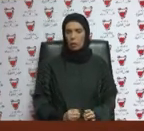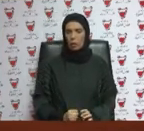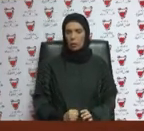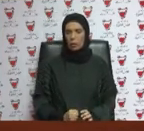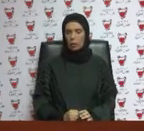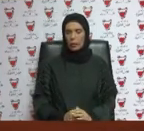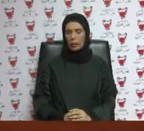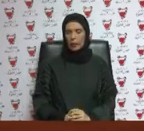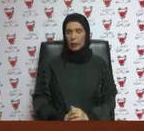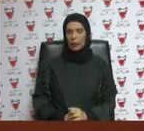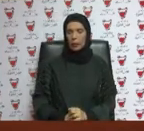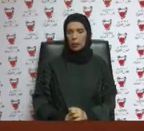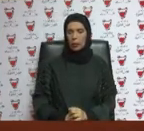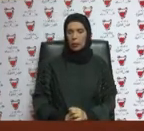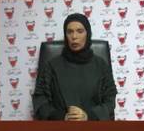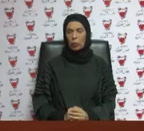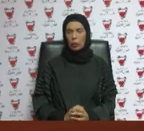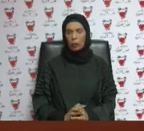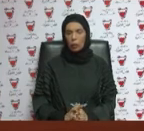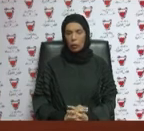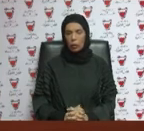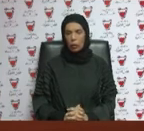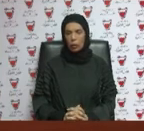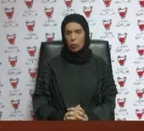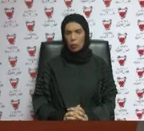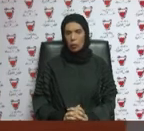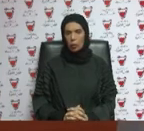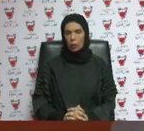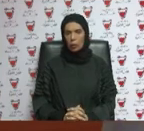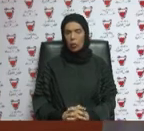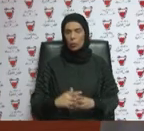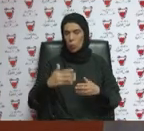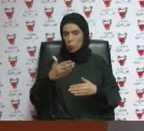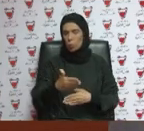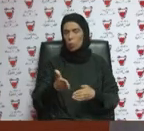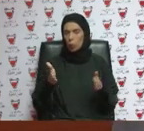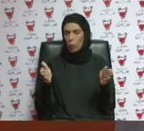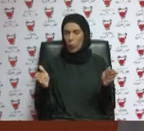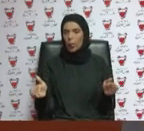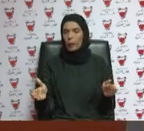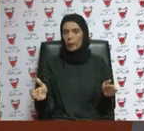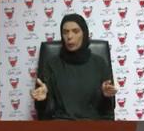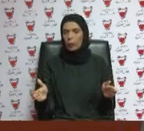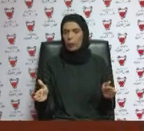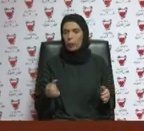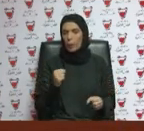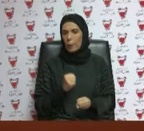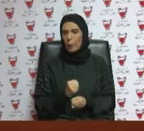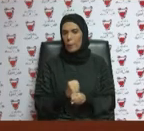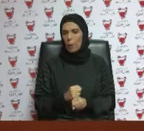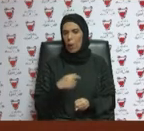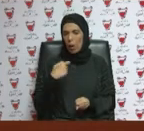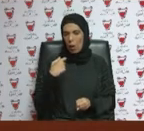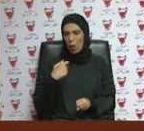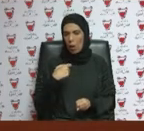أريد أن أطيل، كذلك لا أرجو من هذا الصندوق الذي سيباشر عمله في دفع هذه